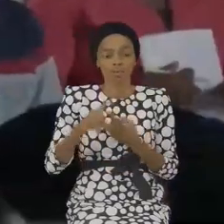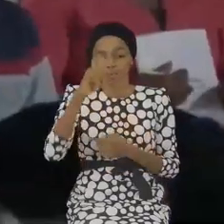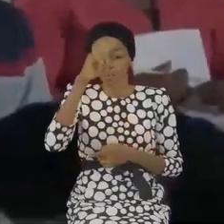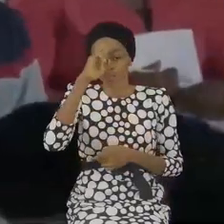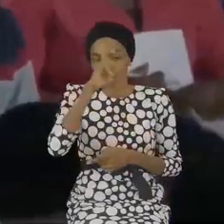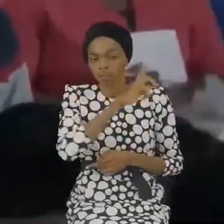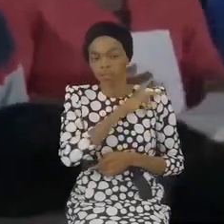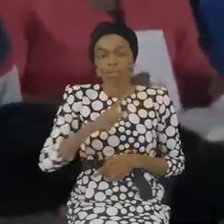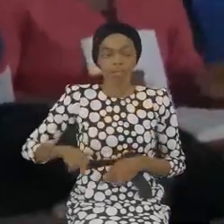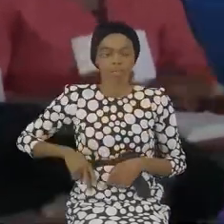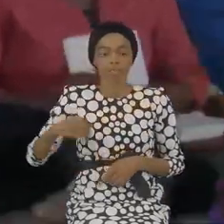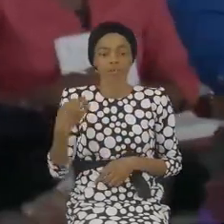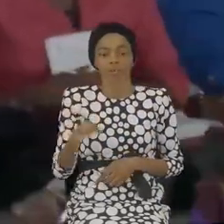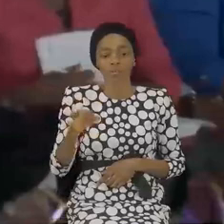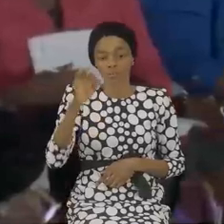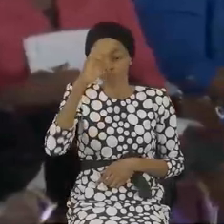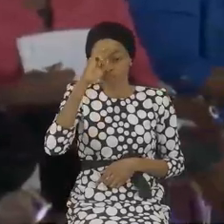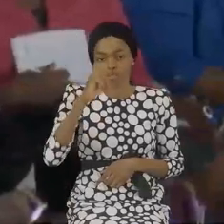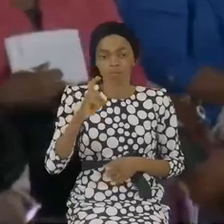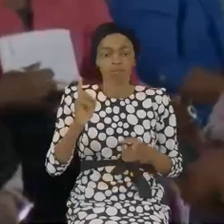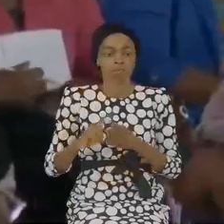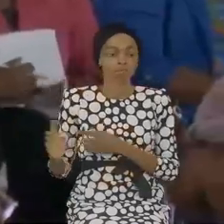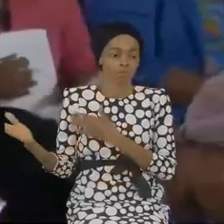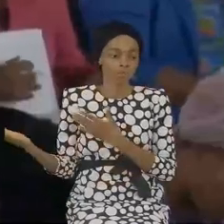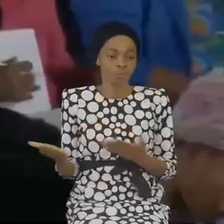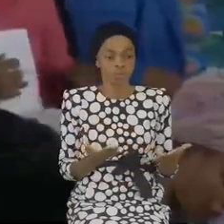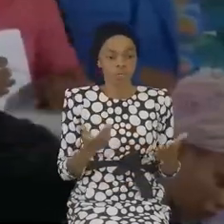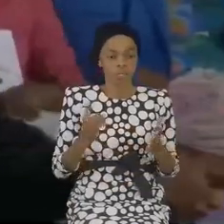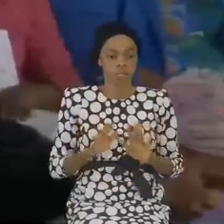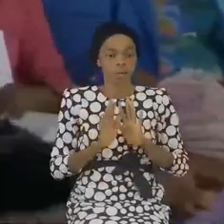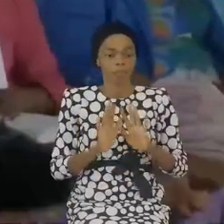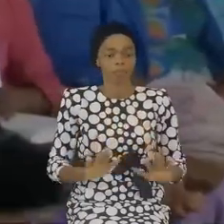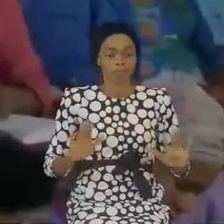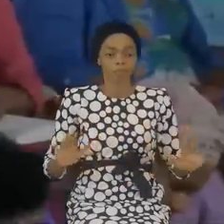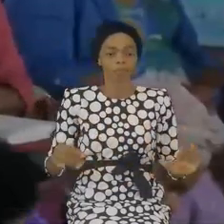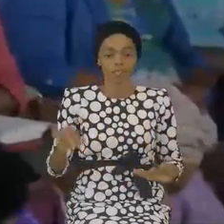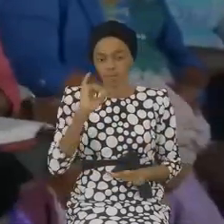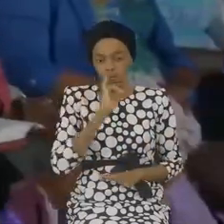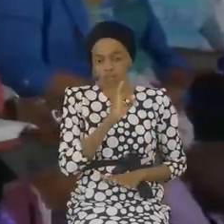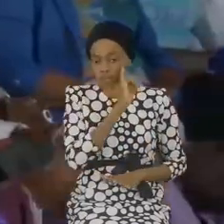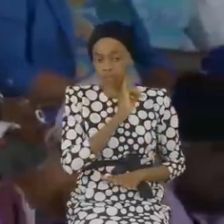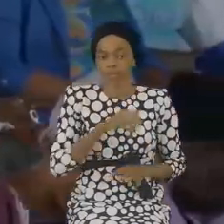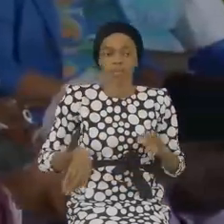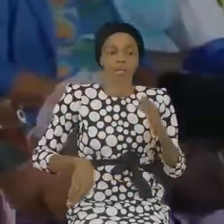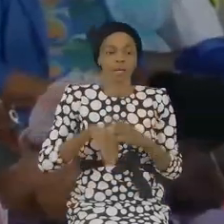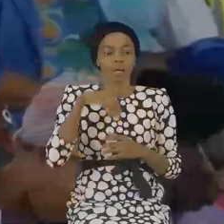d'Égypte, pour faire sortir du pays d'Égypte les enfants d'Israël.